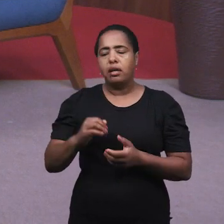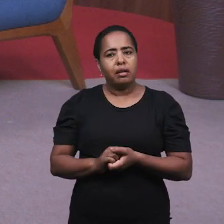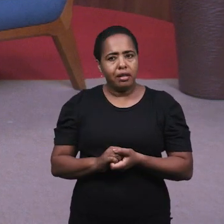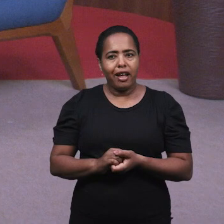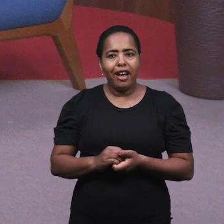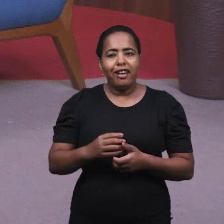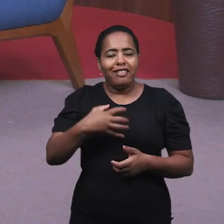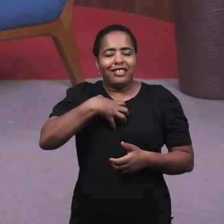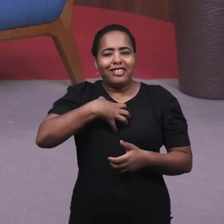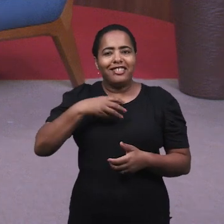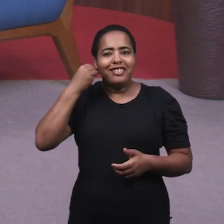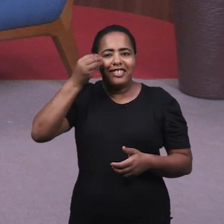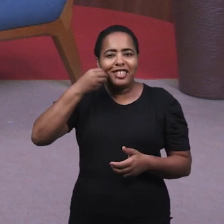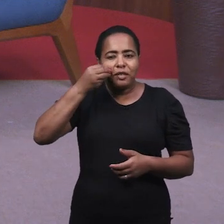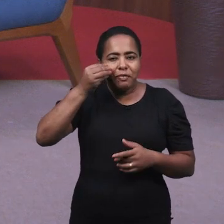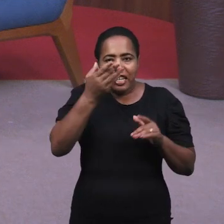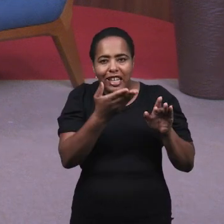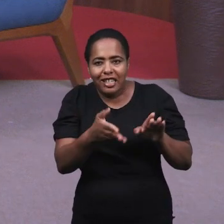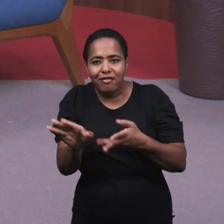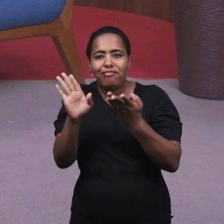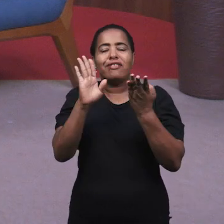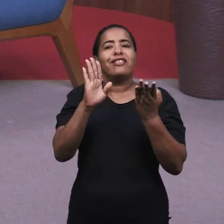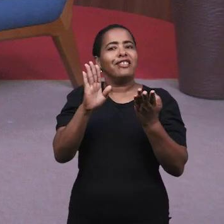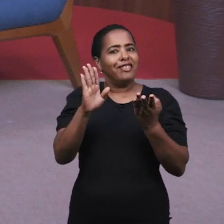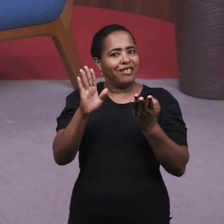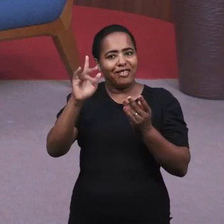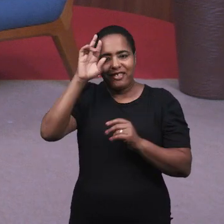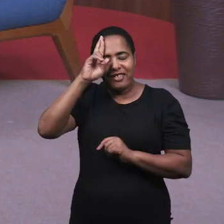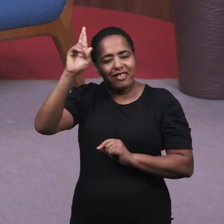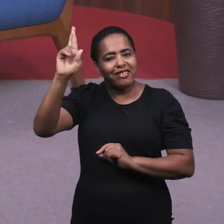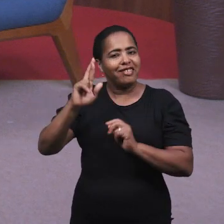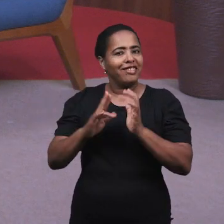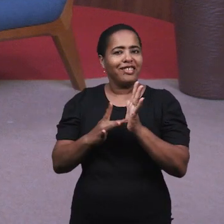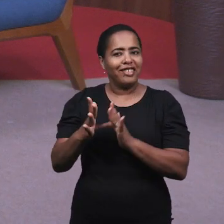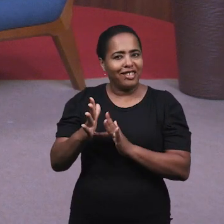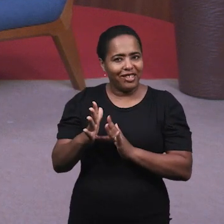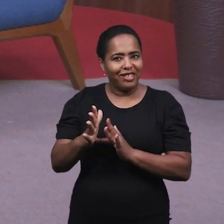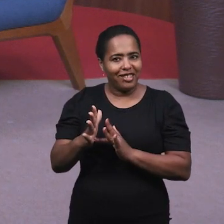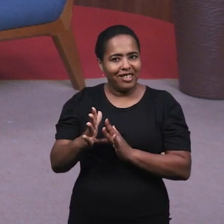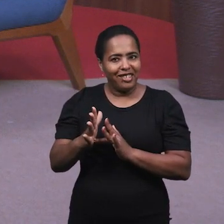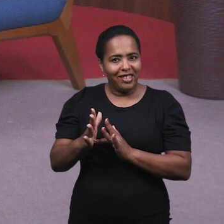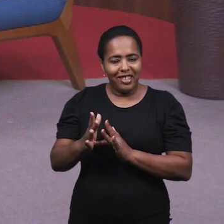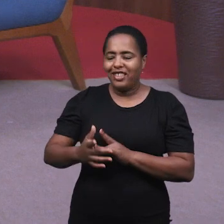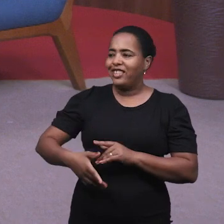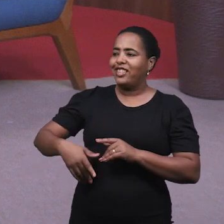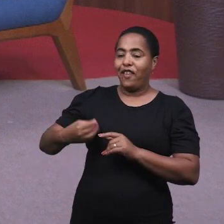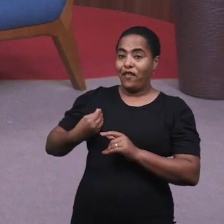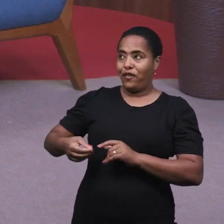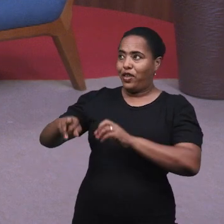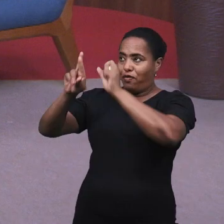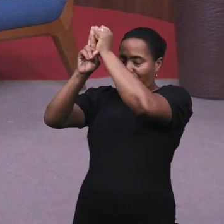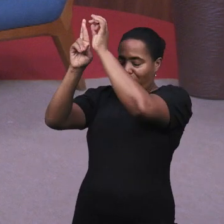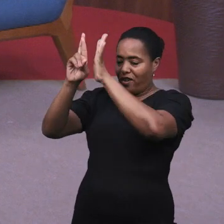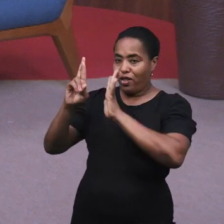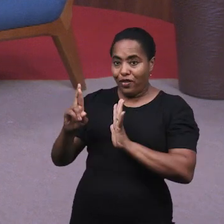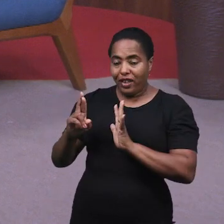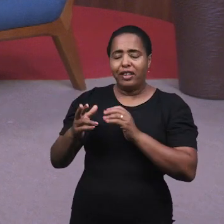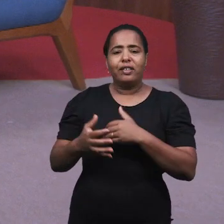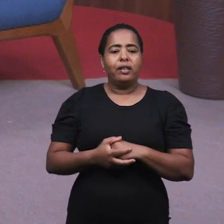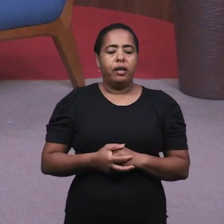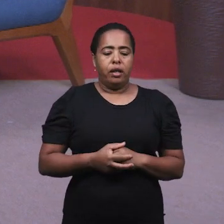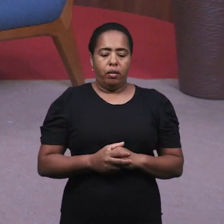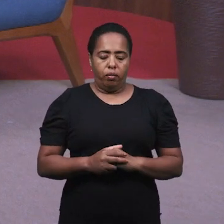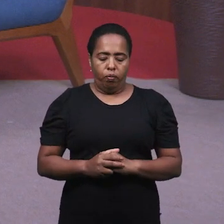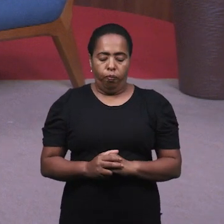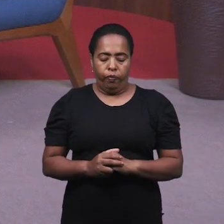l'intimité, avoir expérience journalière avec ce Seigneur vivant et ressuscité. Amen.